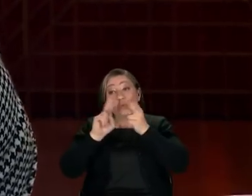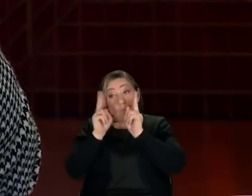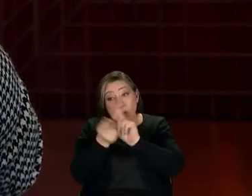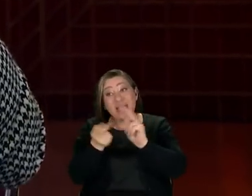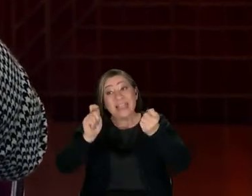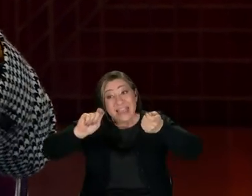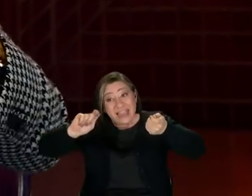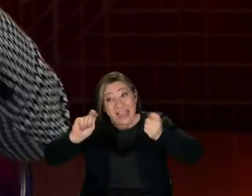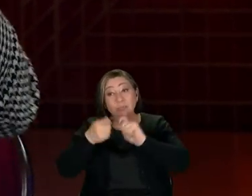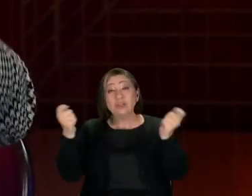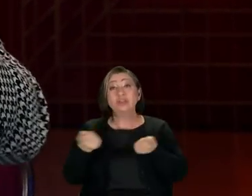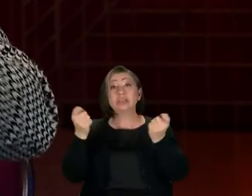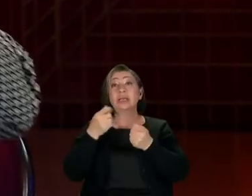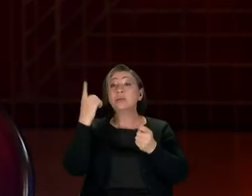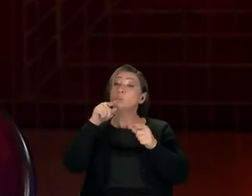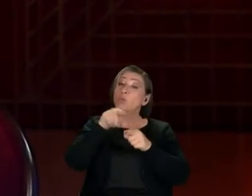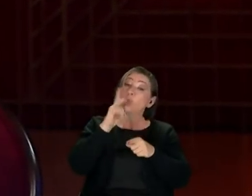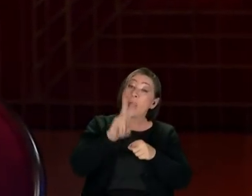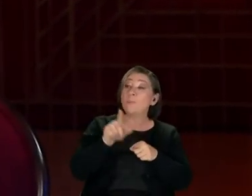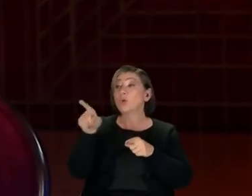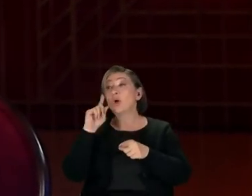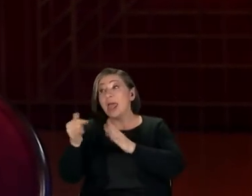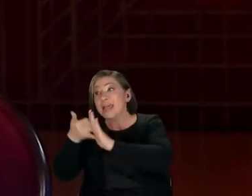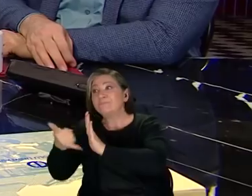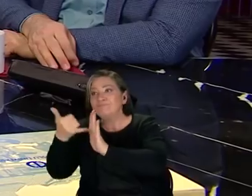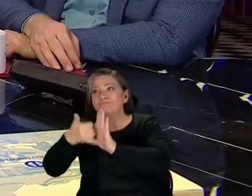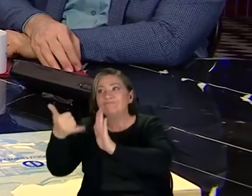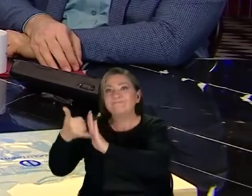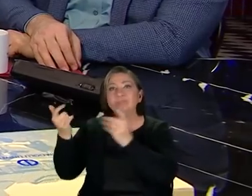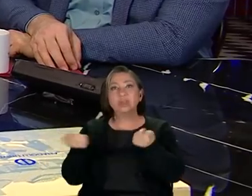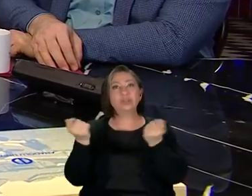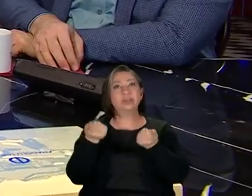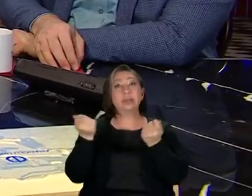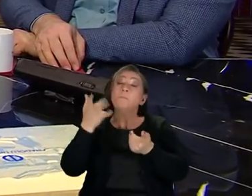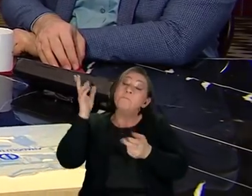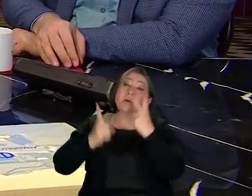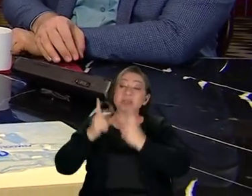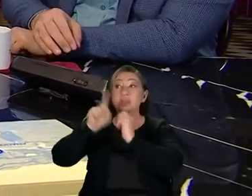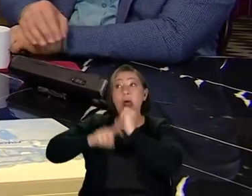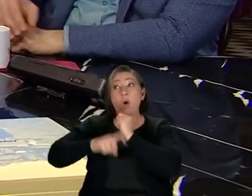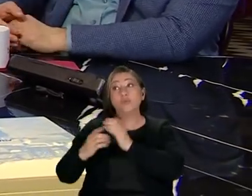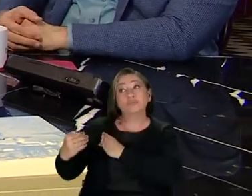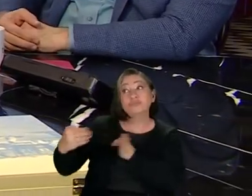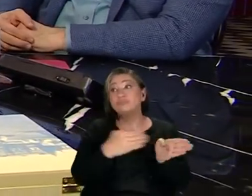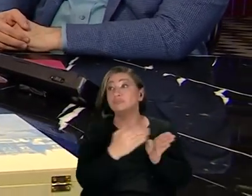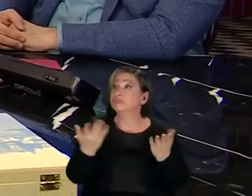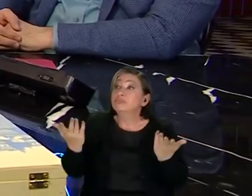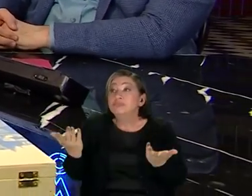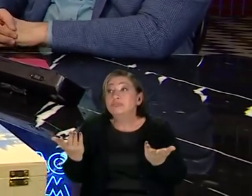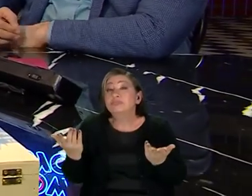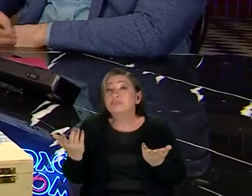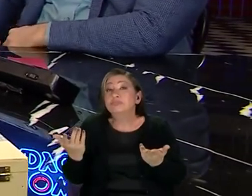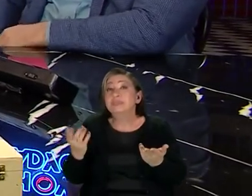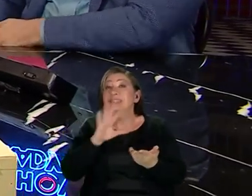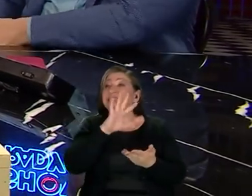çalışırken kimileri şu yönde, kimileri bu yönde ikna etme yöntemleri deneyecektir. Evet. Kimileri de terörü önerecektir. En